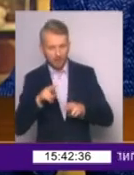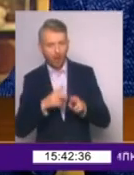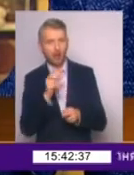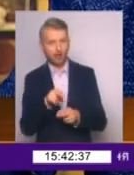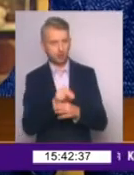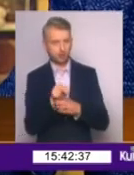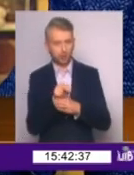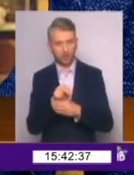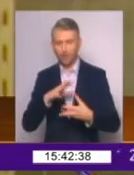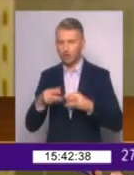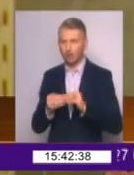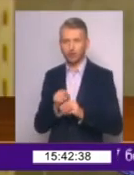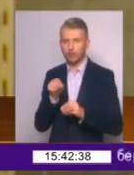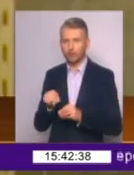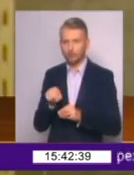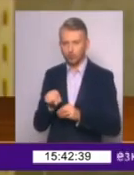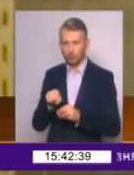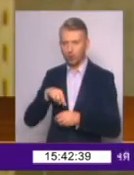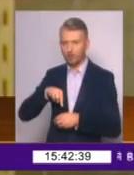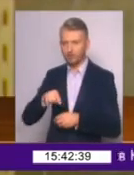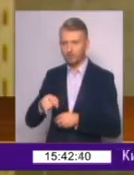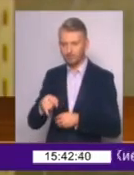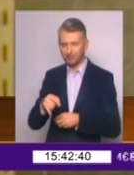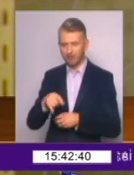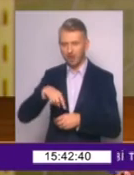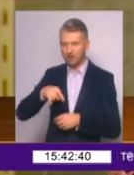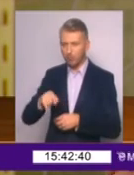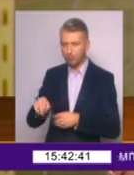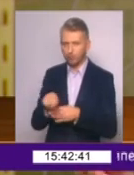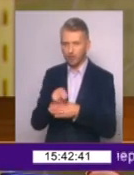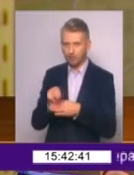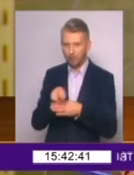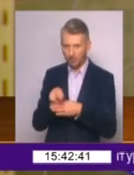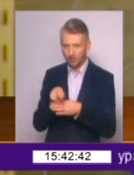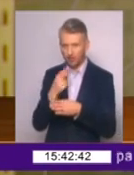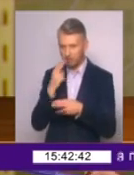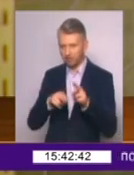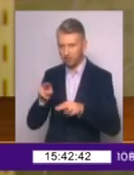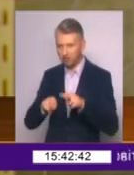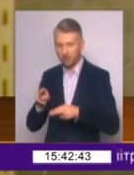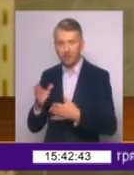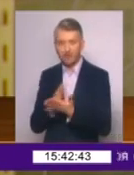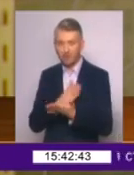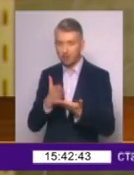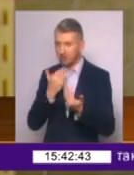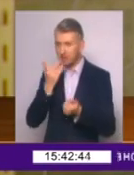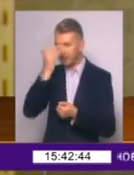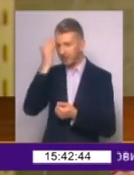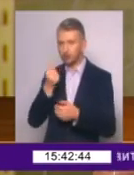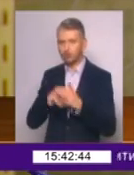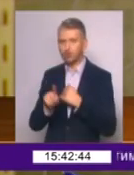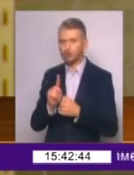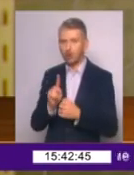Тобто виходить, що в ось цьому такому ямковому, як ми його звикли називати, ремонті, в латковому, взагалі немає жодного сенсу, тому що